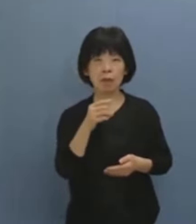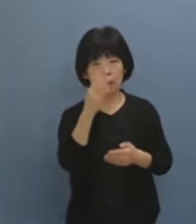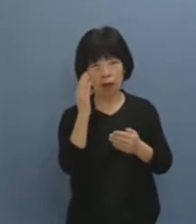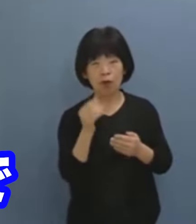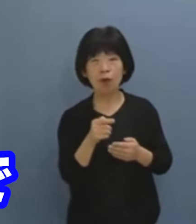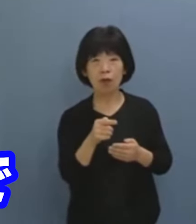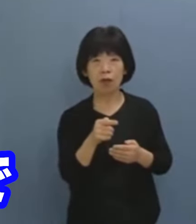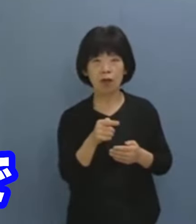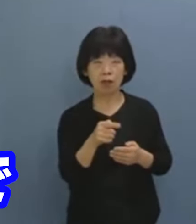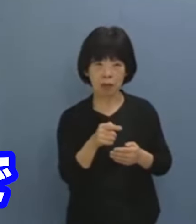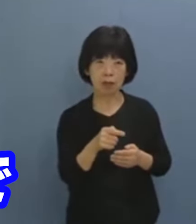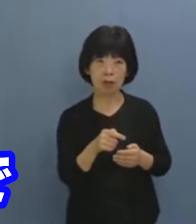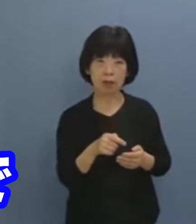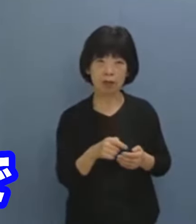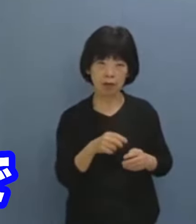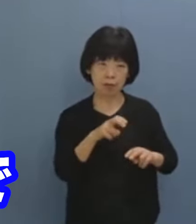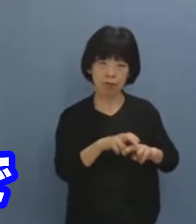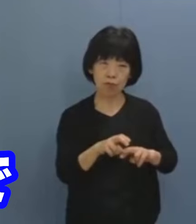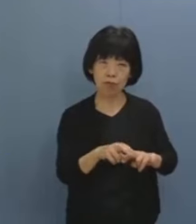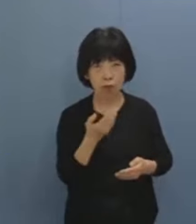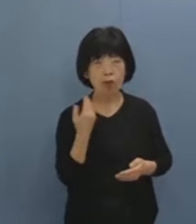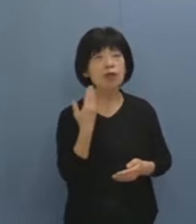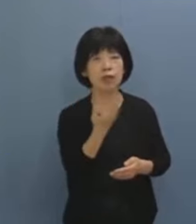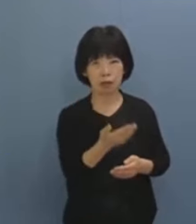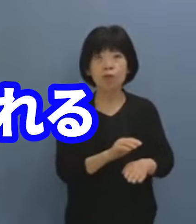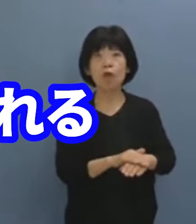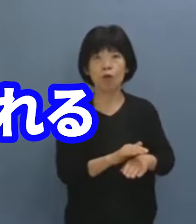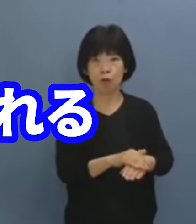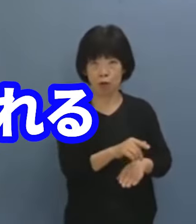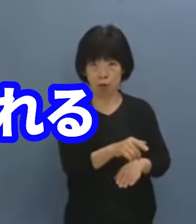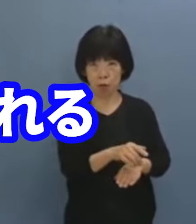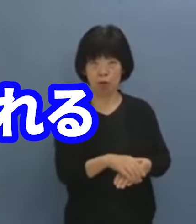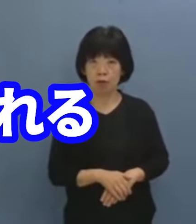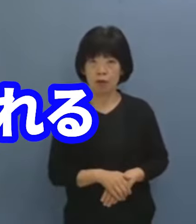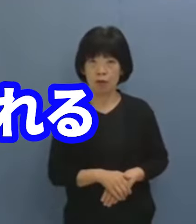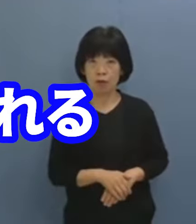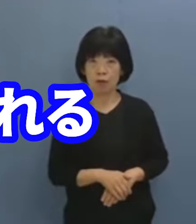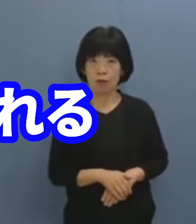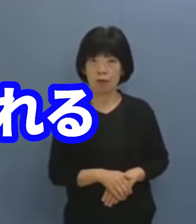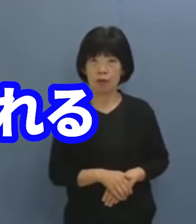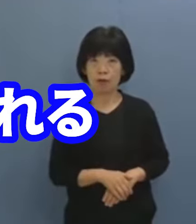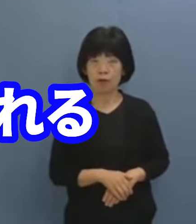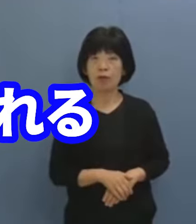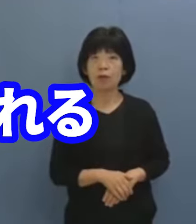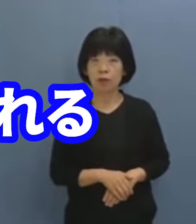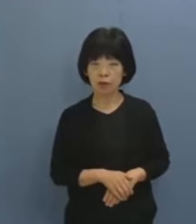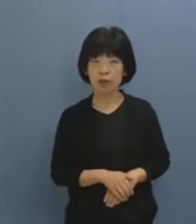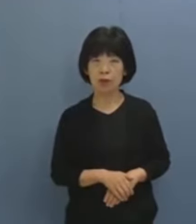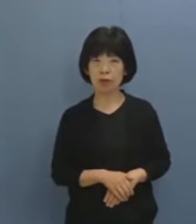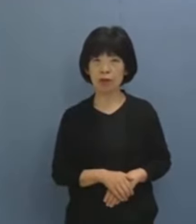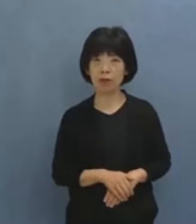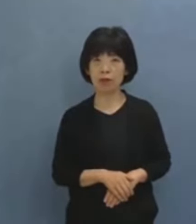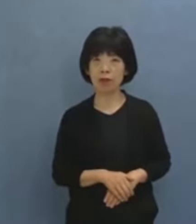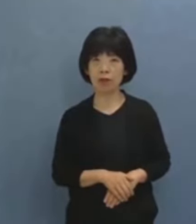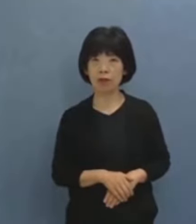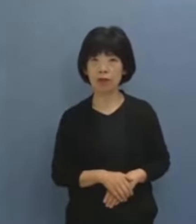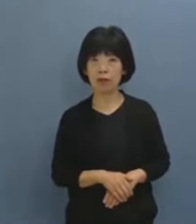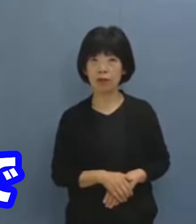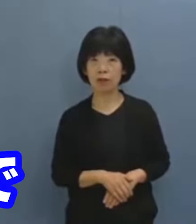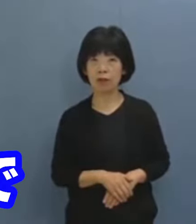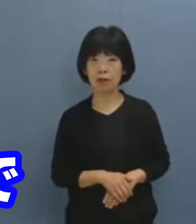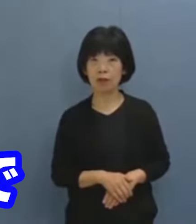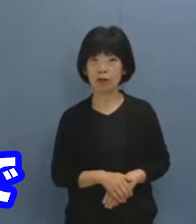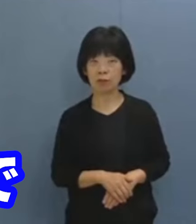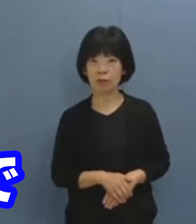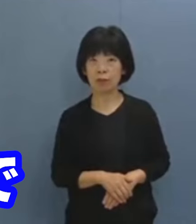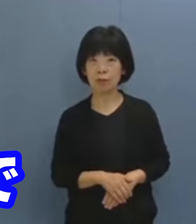したということです。実際はビュッフェで結構フリーにバイキング形式で食べれるとこだったので、もしかしたら知